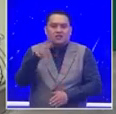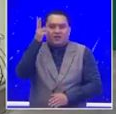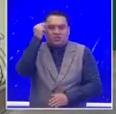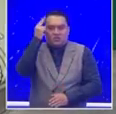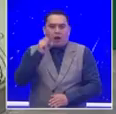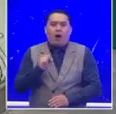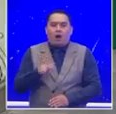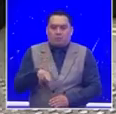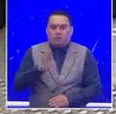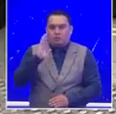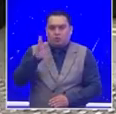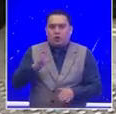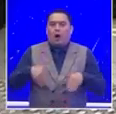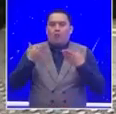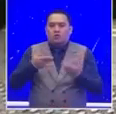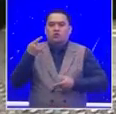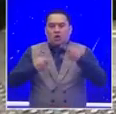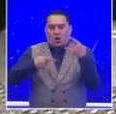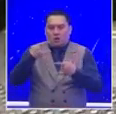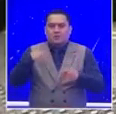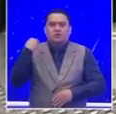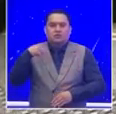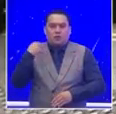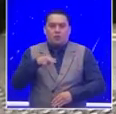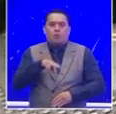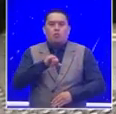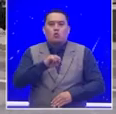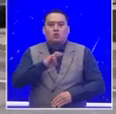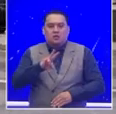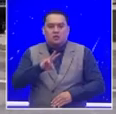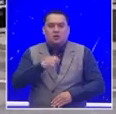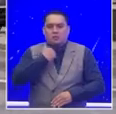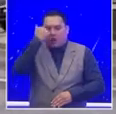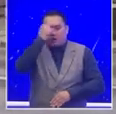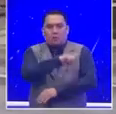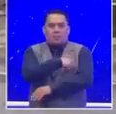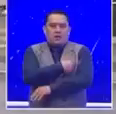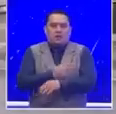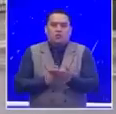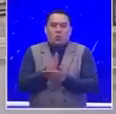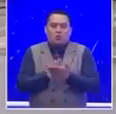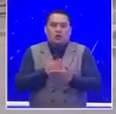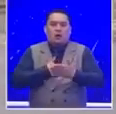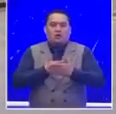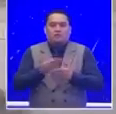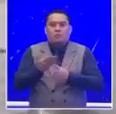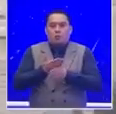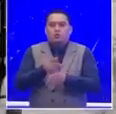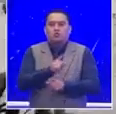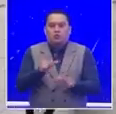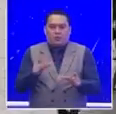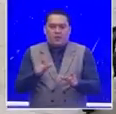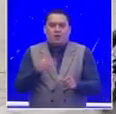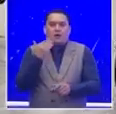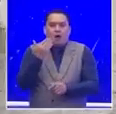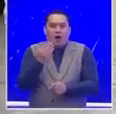своем телеобращении к россиянам глава государства выразил свои слова благодарности медицинским работникам и волонтерам. Ведь